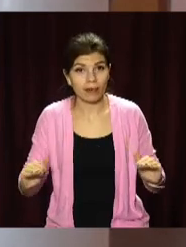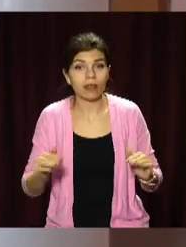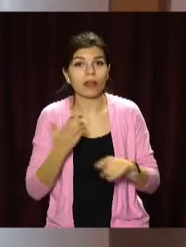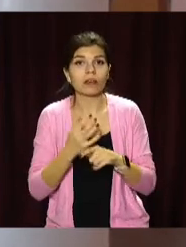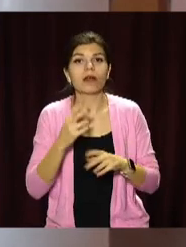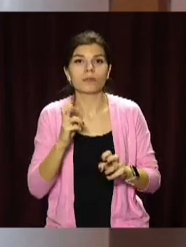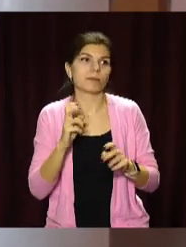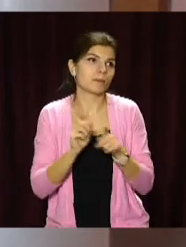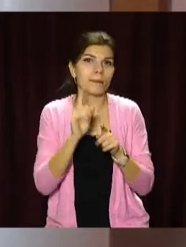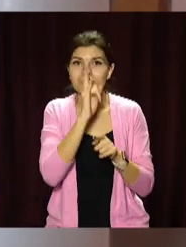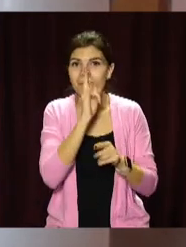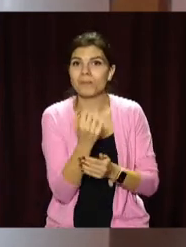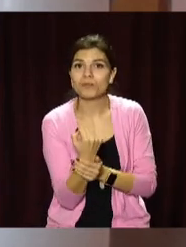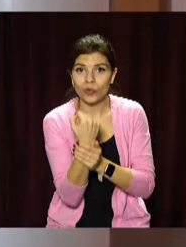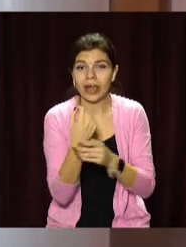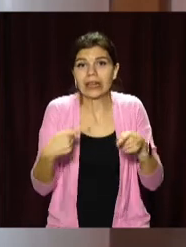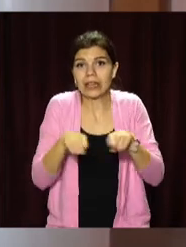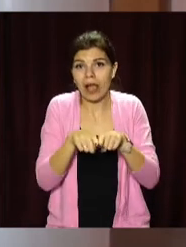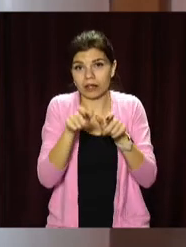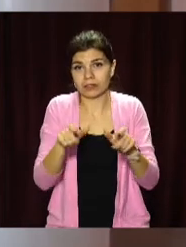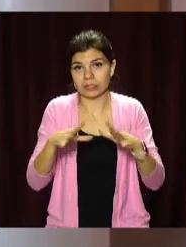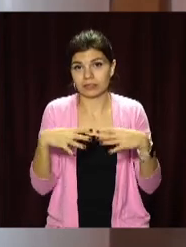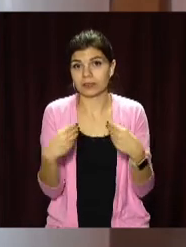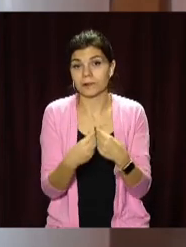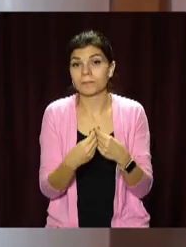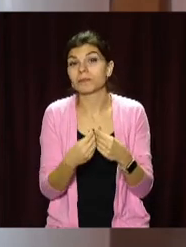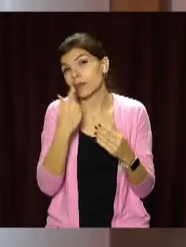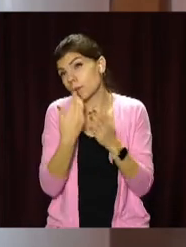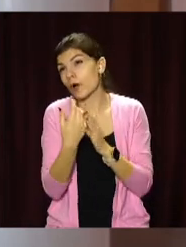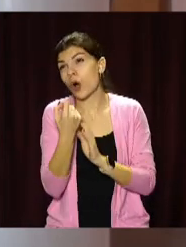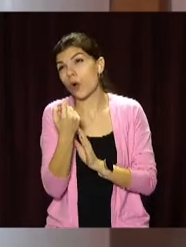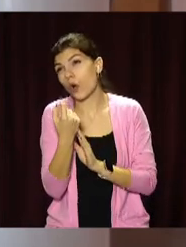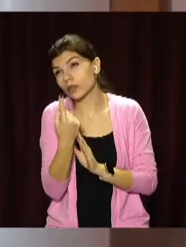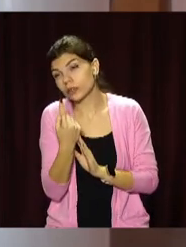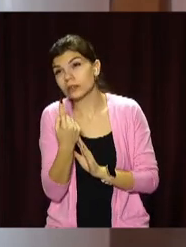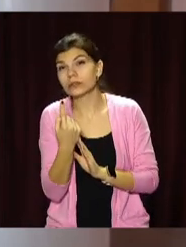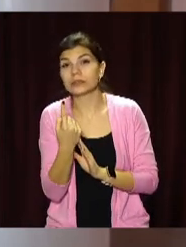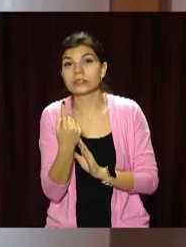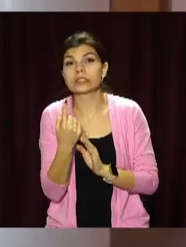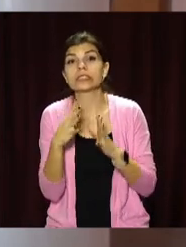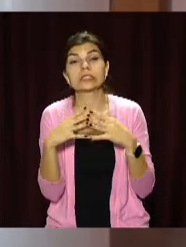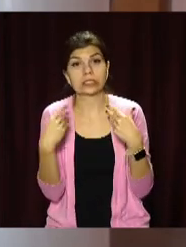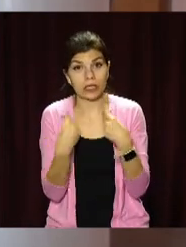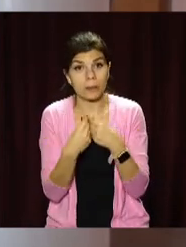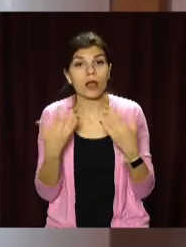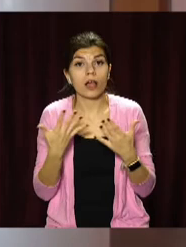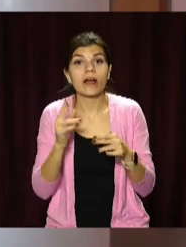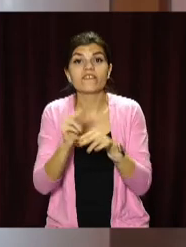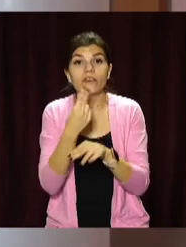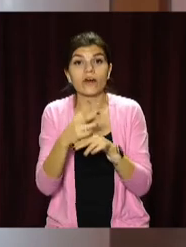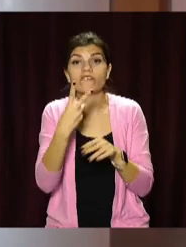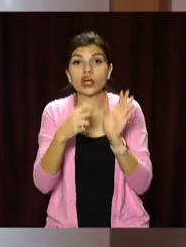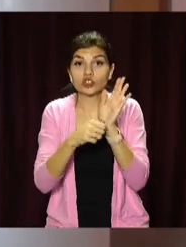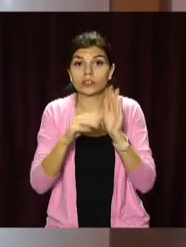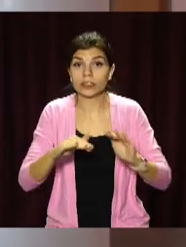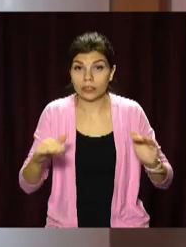є саме така підтримка таких сімей. Близько 11 сімей, в яких виховується